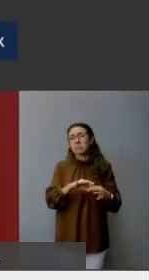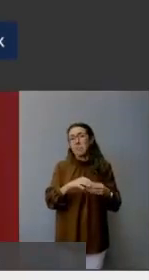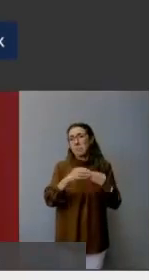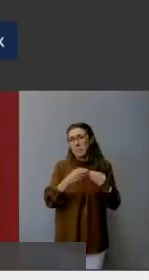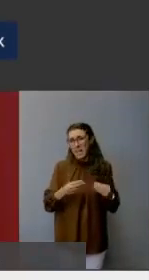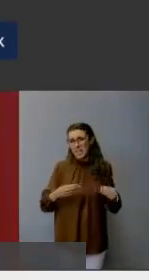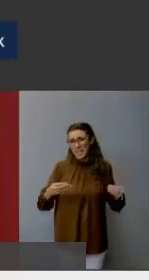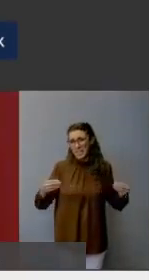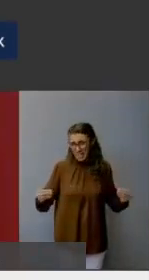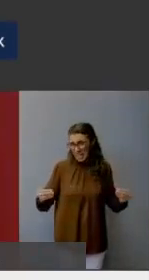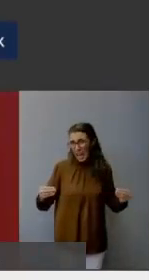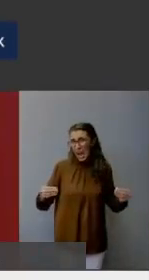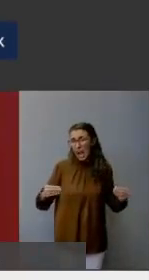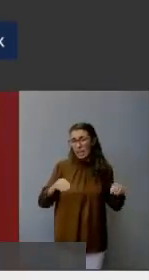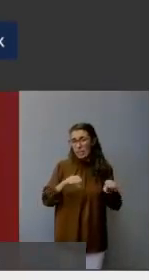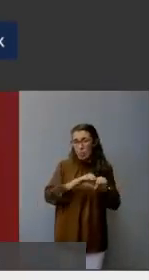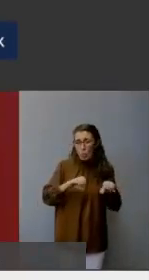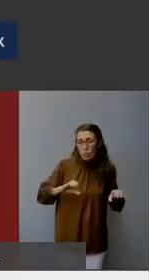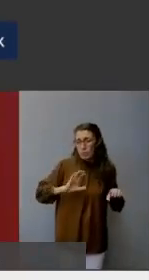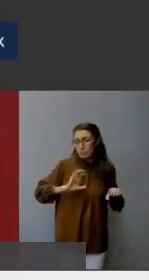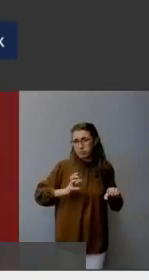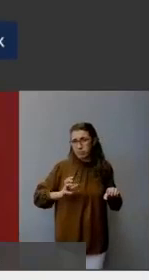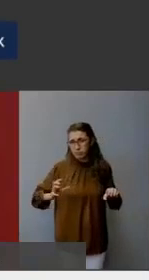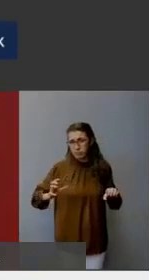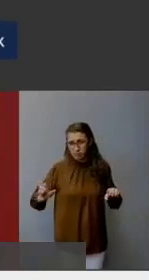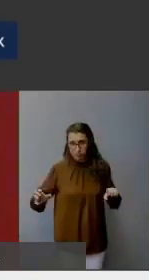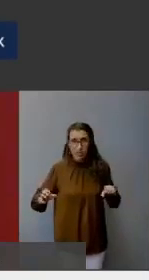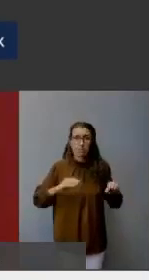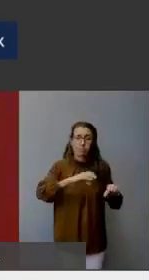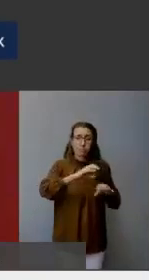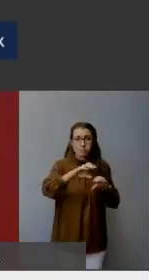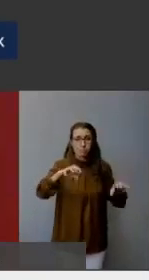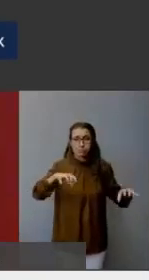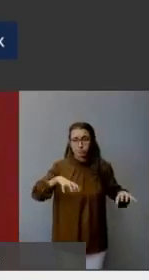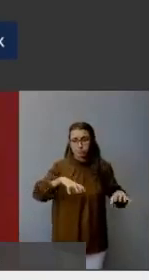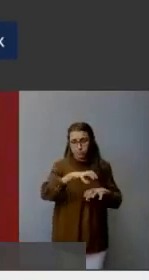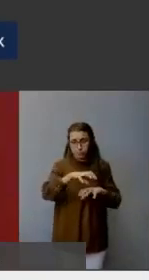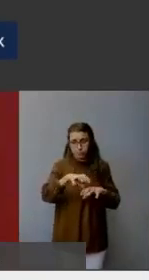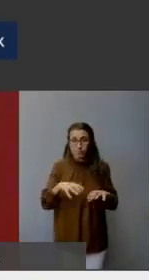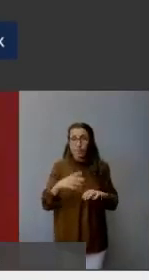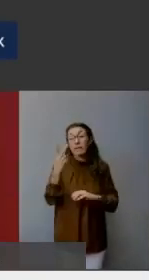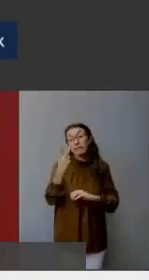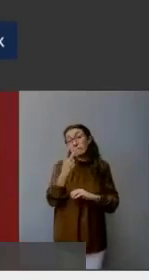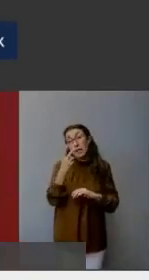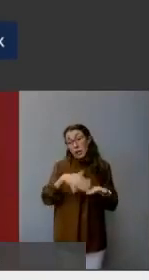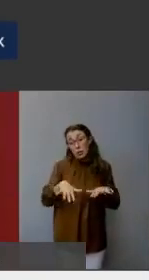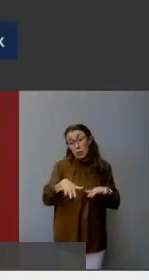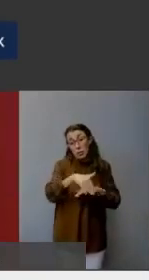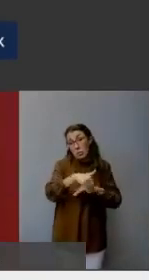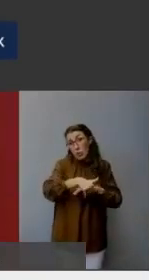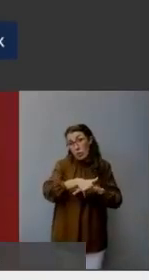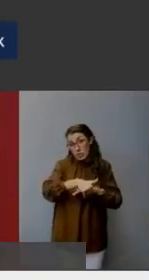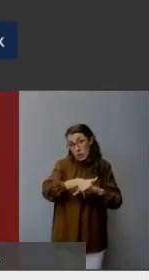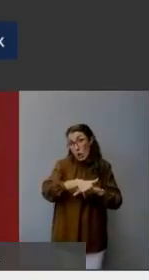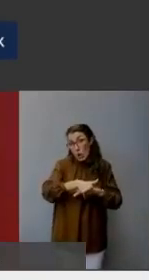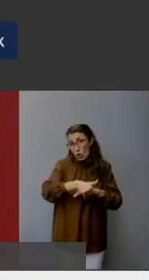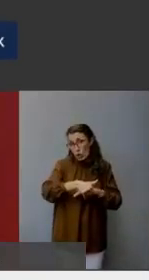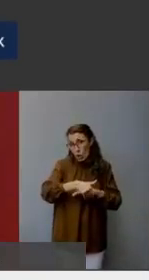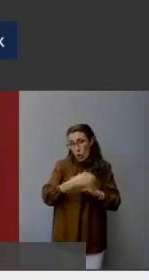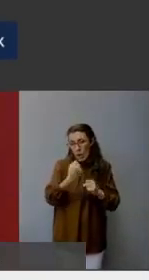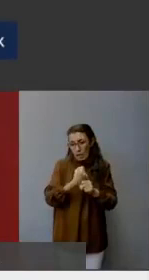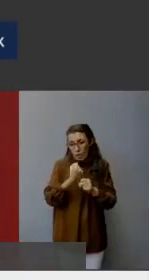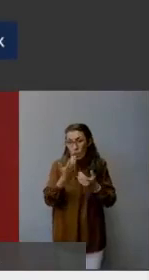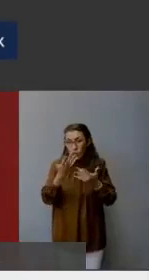cavidotti tubazioni materiale di risulta chiaramente è un contesto provvisorio ultimate le lavorazioni